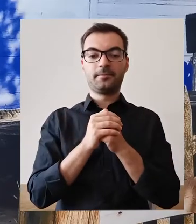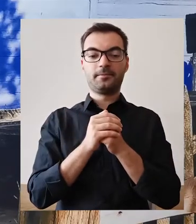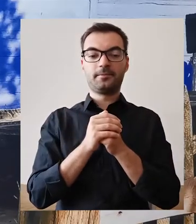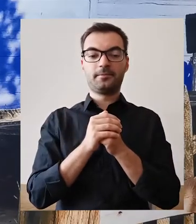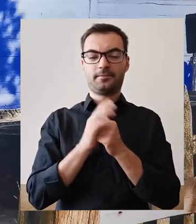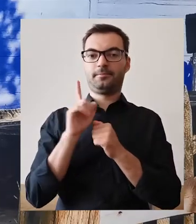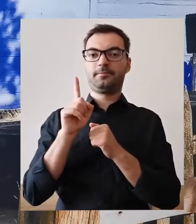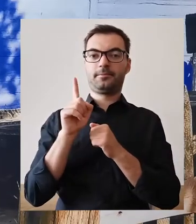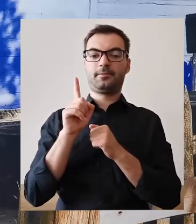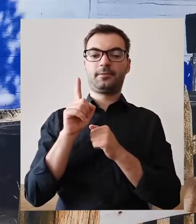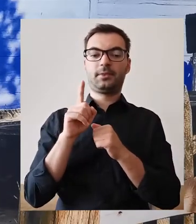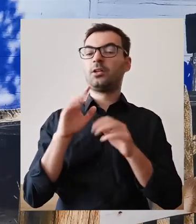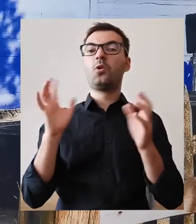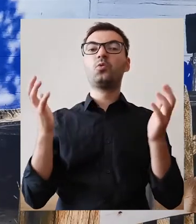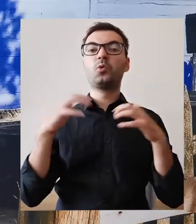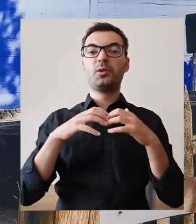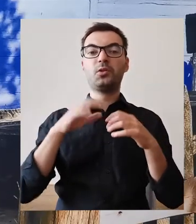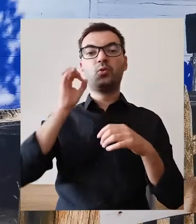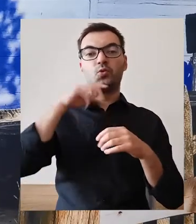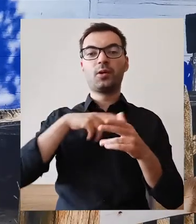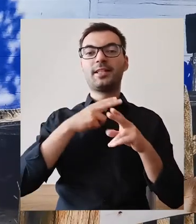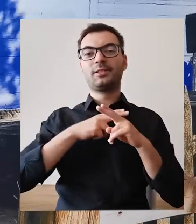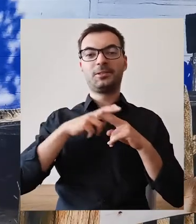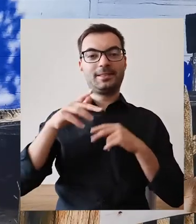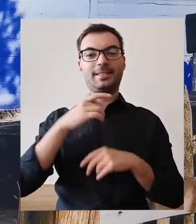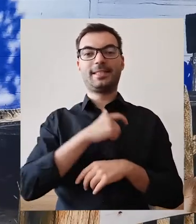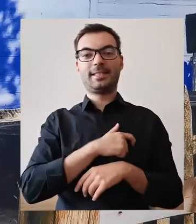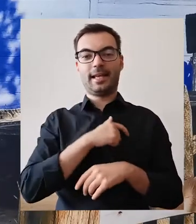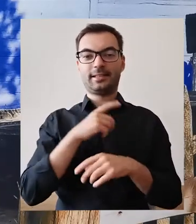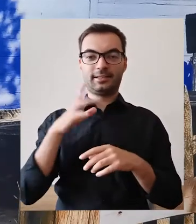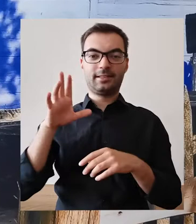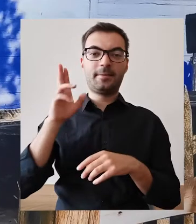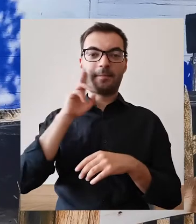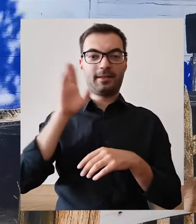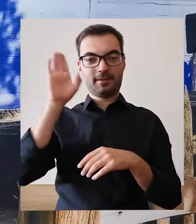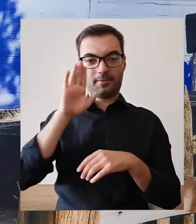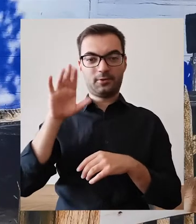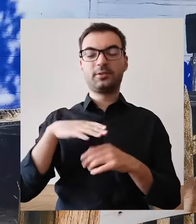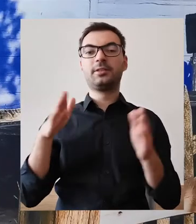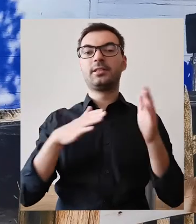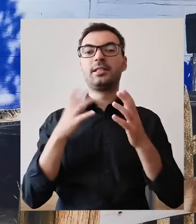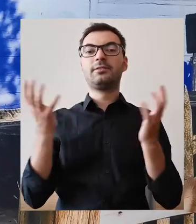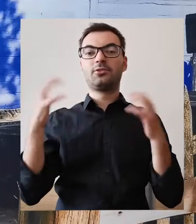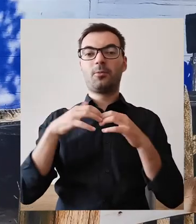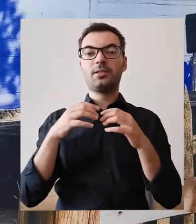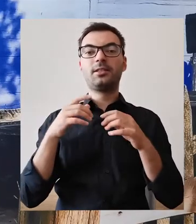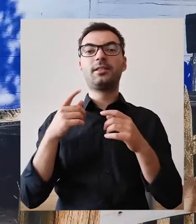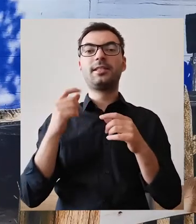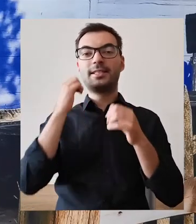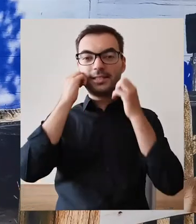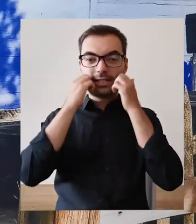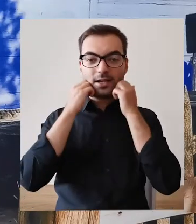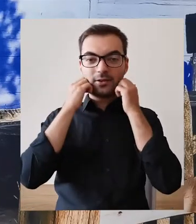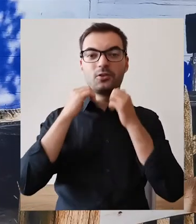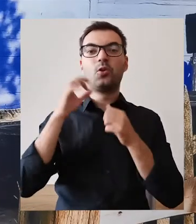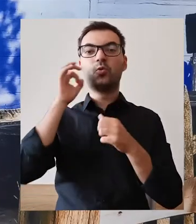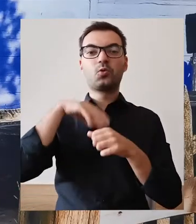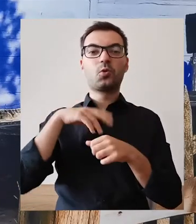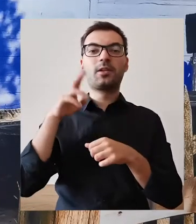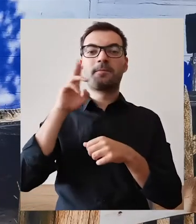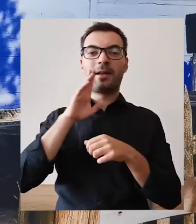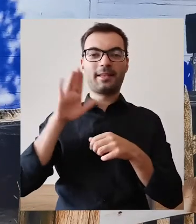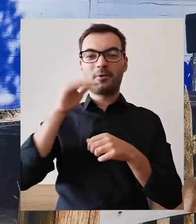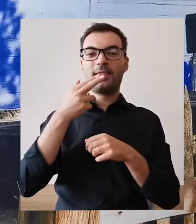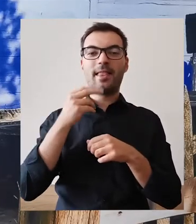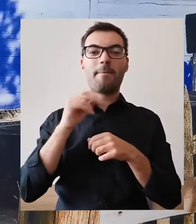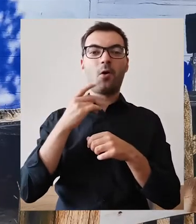momencik zgromadzenie córek najczystszego serca najświętszej maryi panny w zgromadzeniu zakonnym sióstr córek maryi niepokalanej